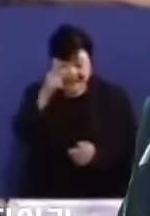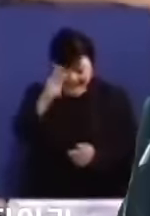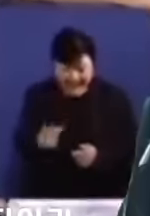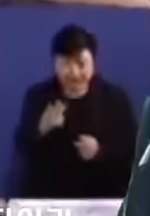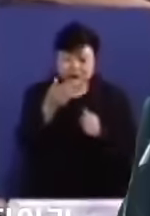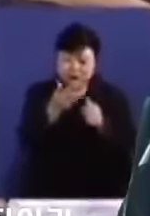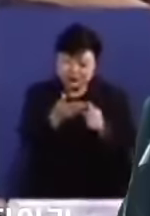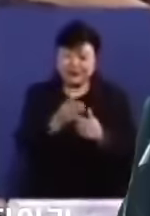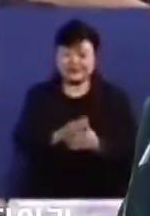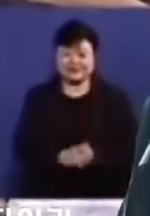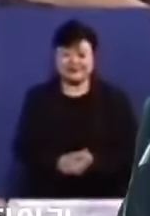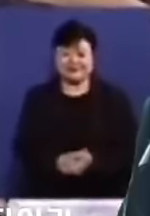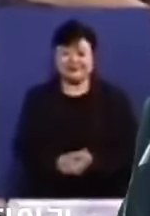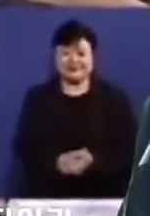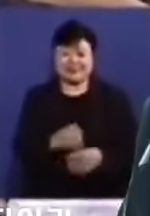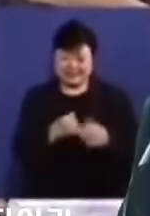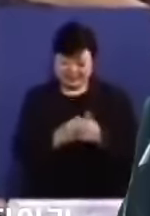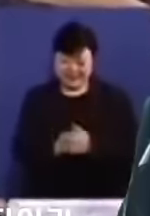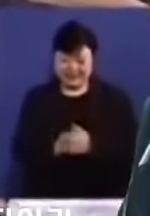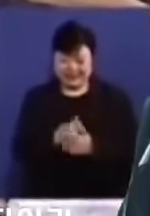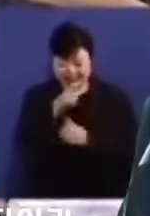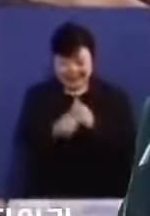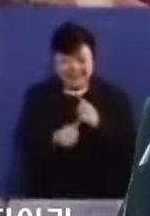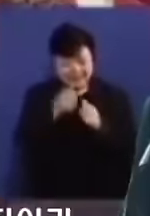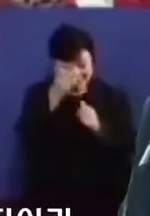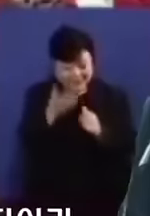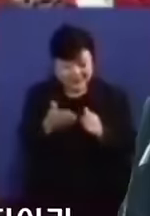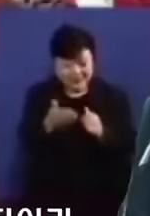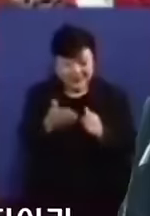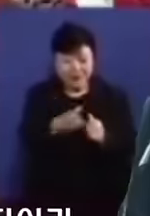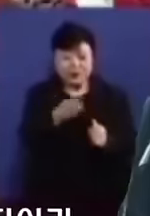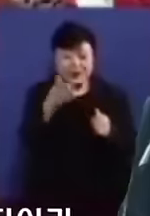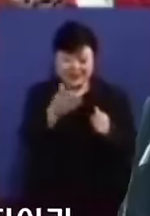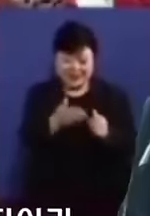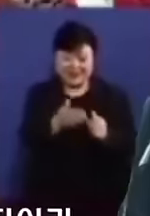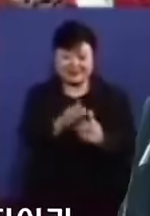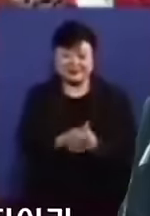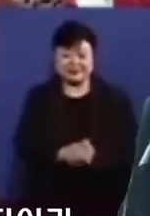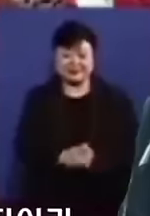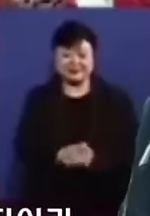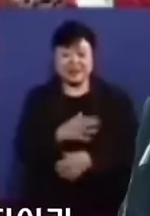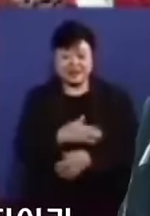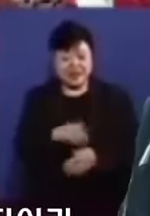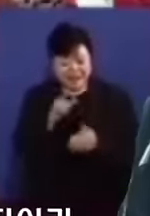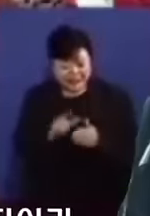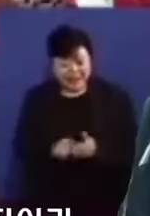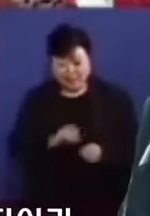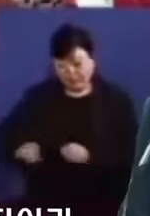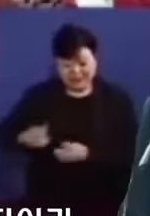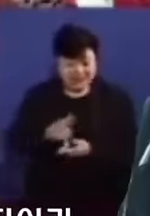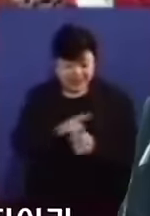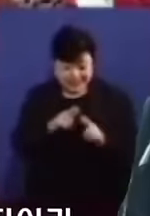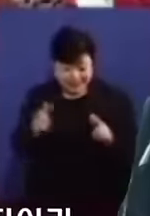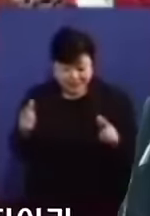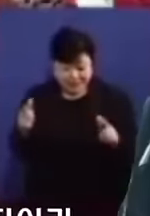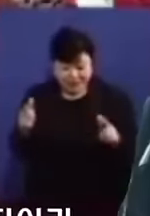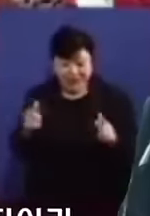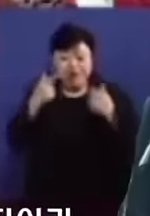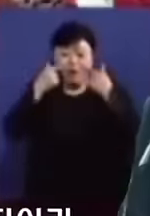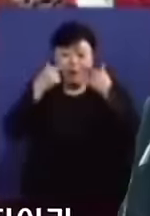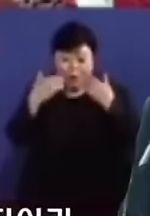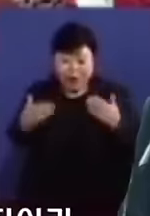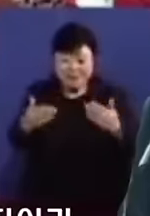강함이라. 그러므로 하나님께서 우리에게 약할 때 버리지 않는다는 것을